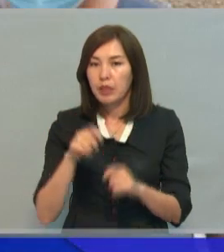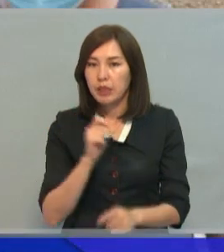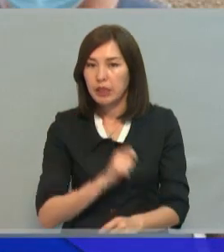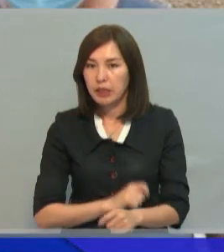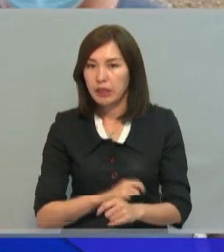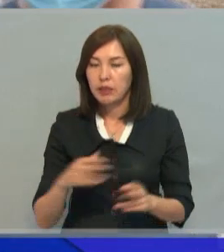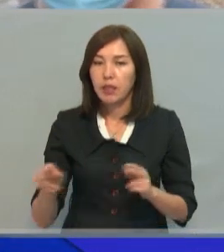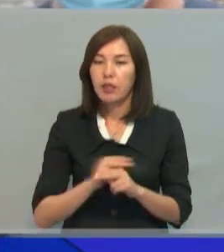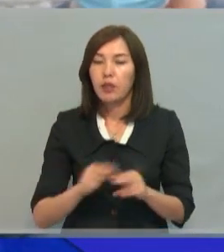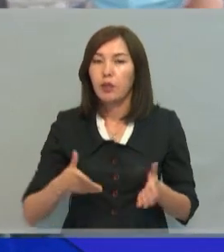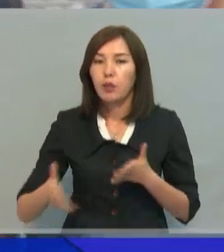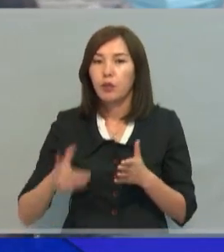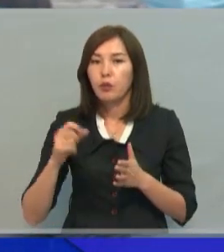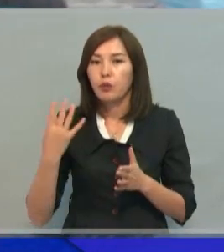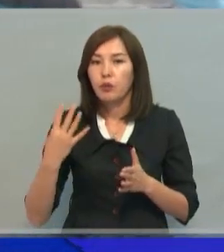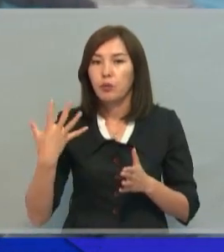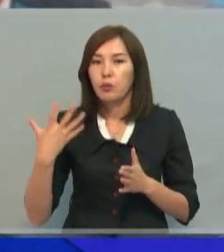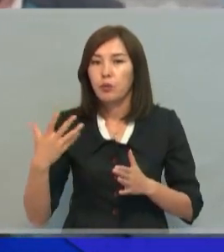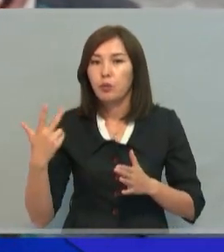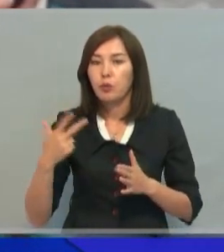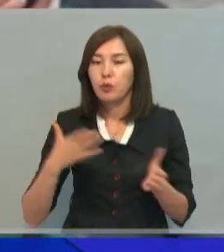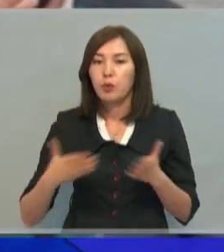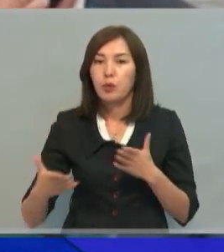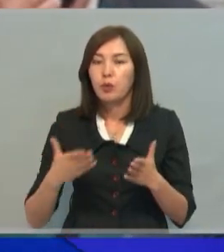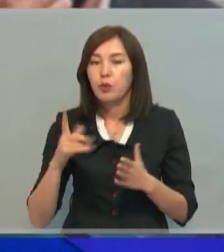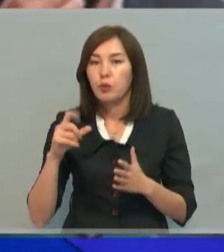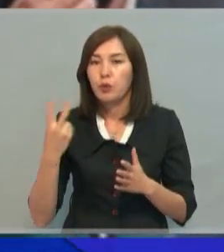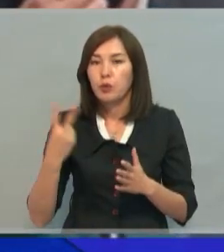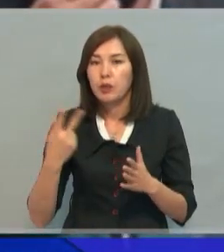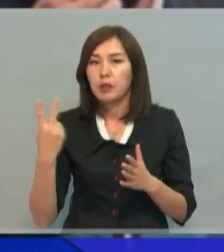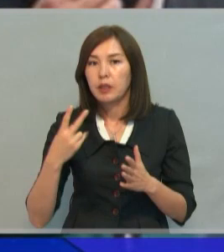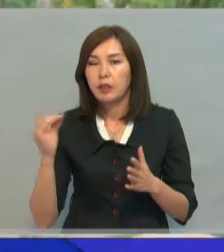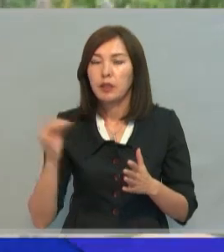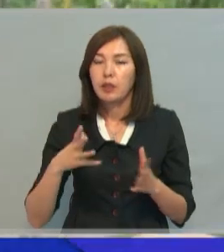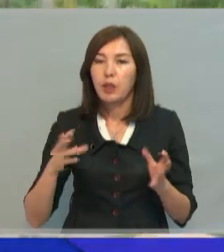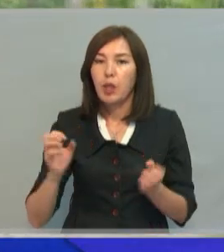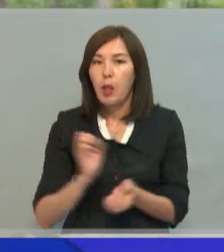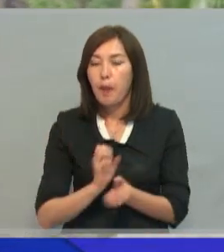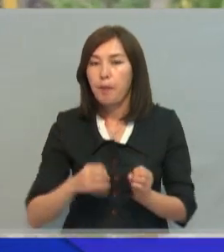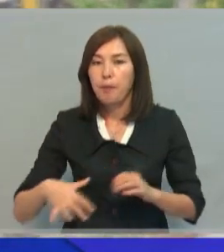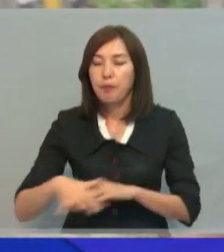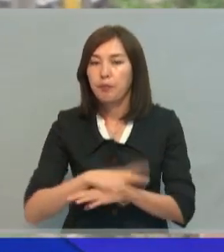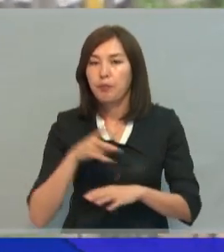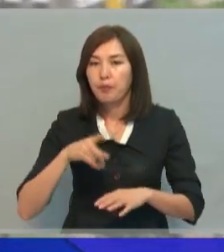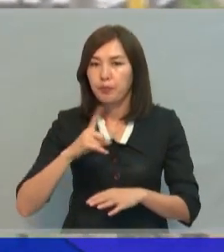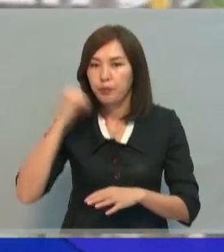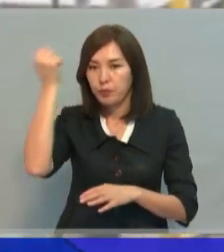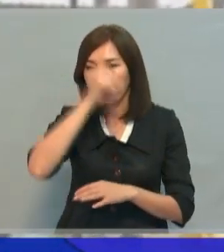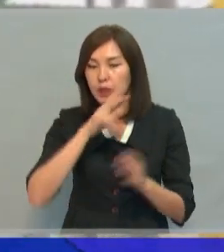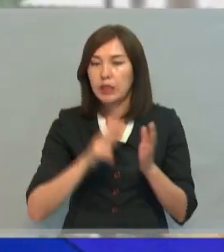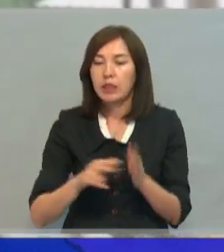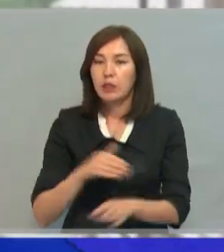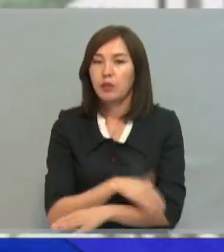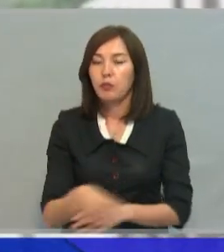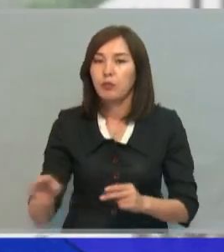шақырым. Асфальт жолы 145 бүтін 10-нан 3, таш жол 102 бүтін 10-нан 2 және топырақ жол. 2021 жылы 8